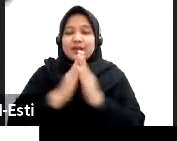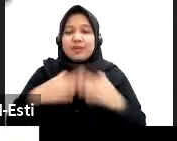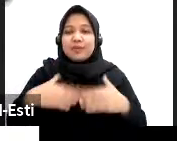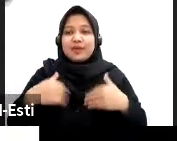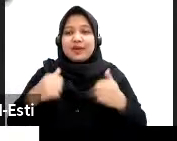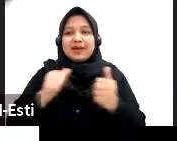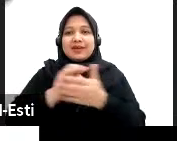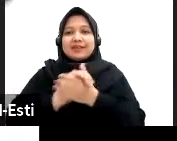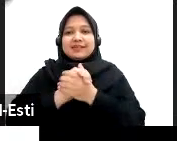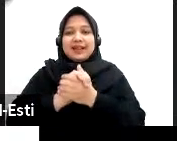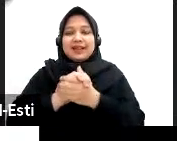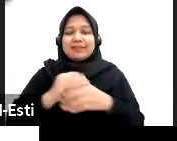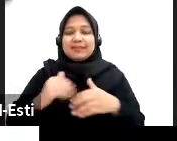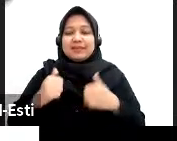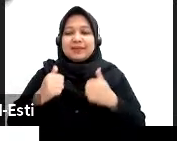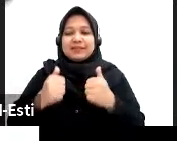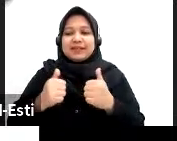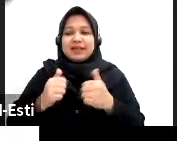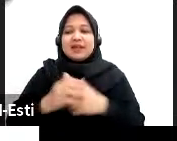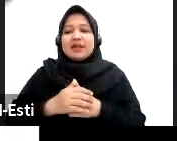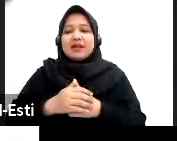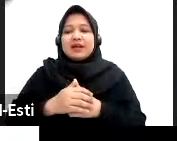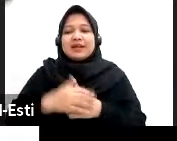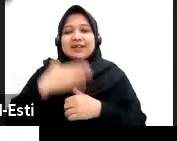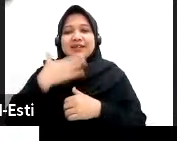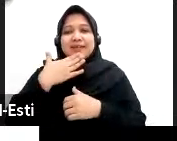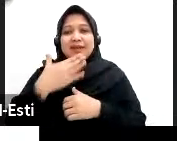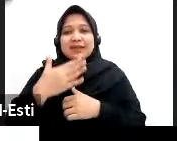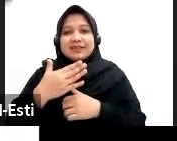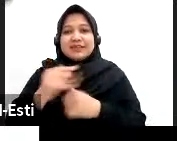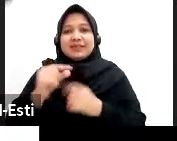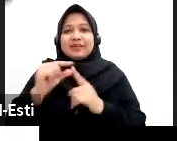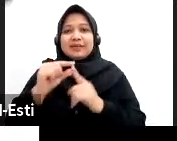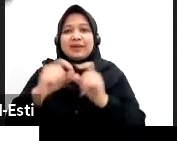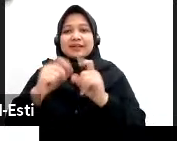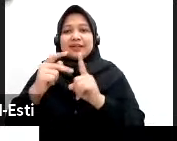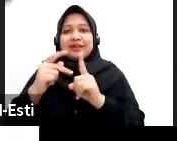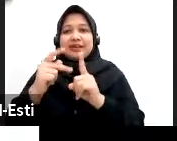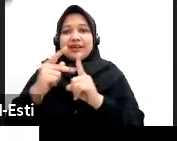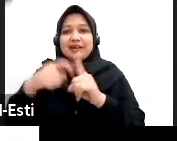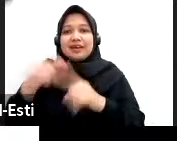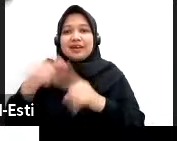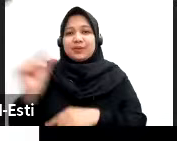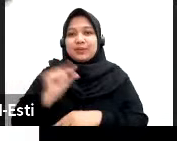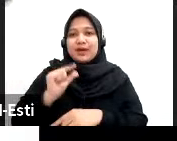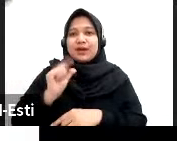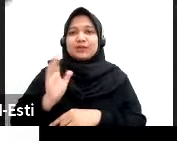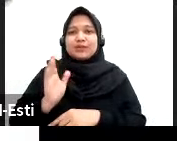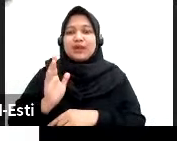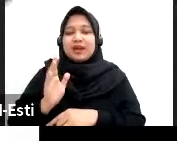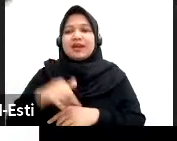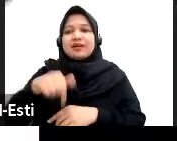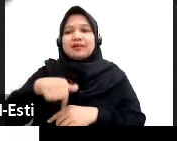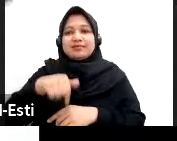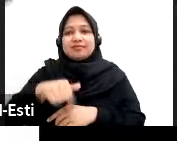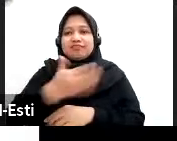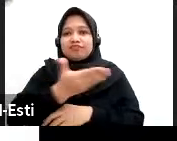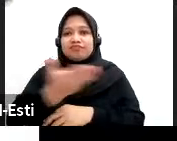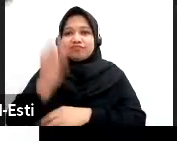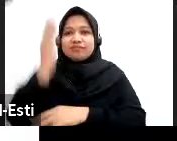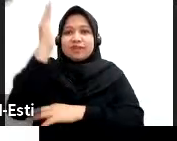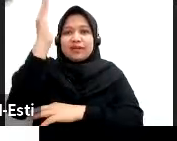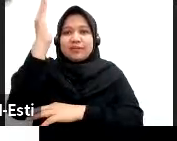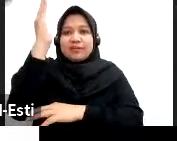Terima kasih atas undangannya teman-teman PSAK dan disini juga para pembicara yang sudah hadir